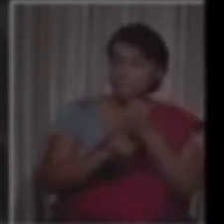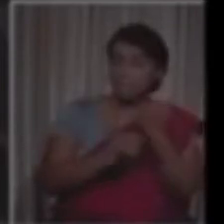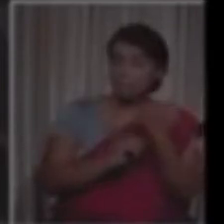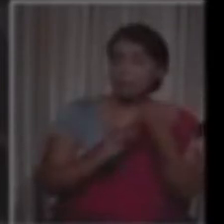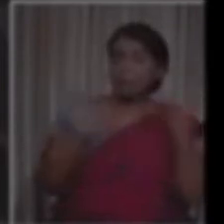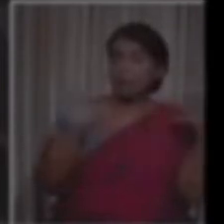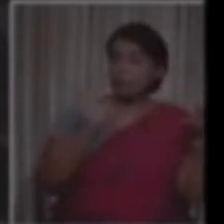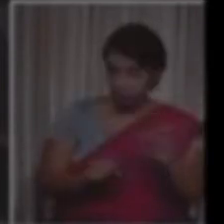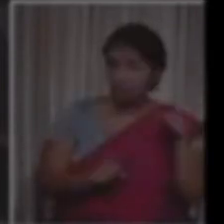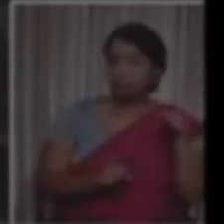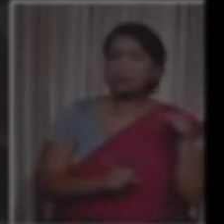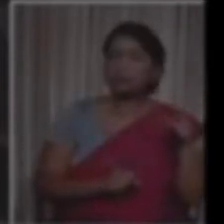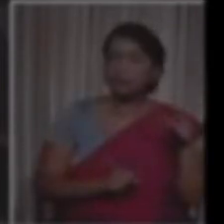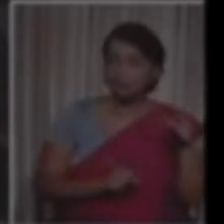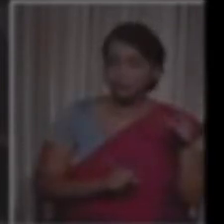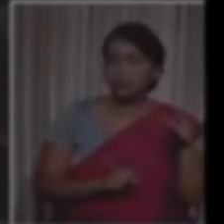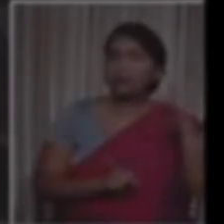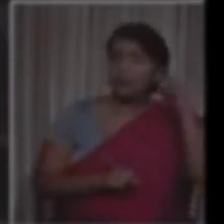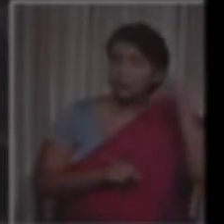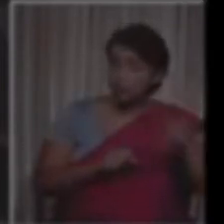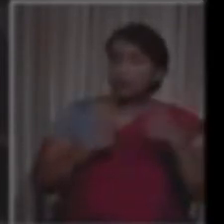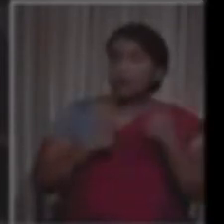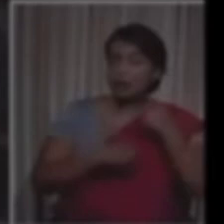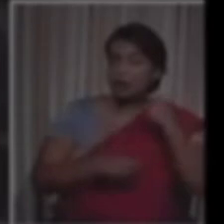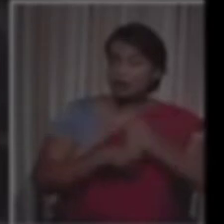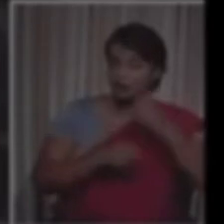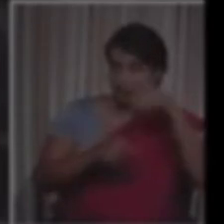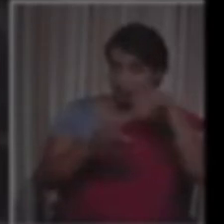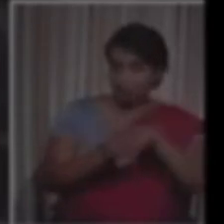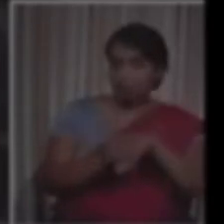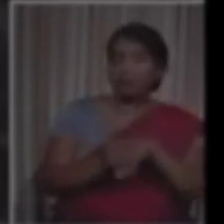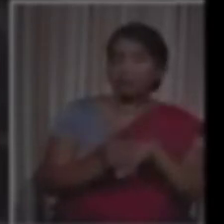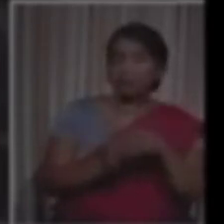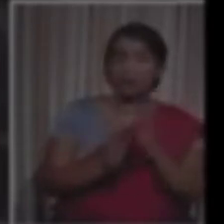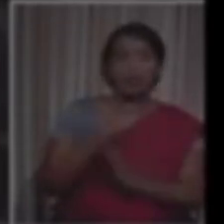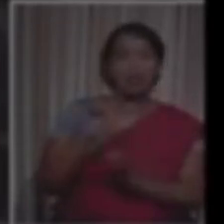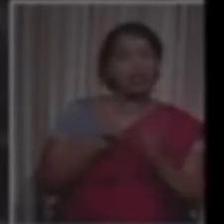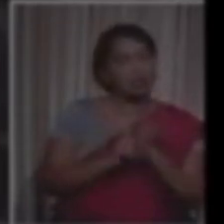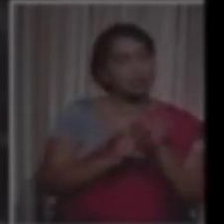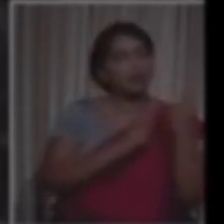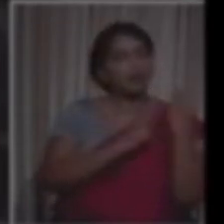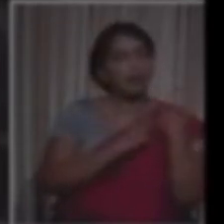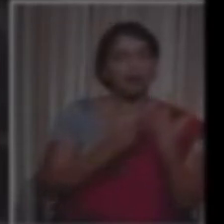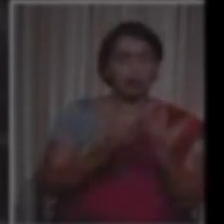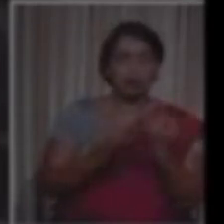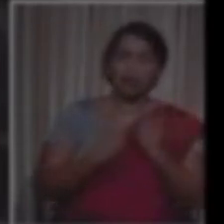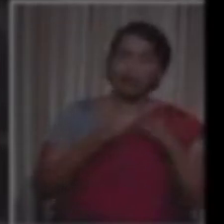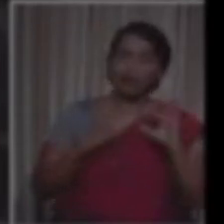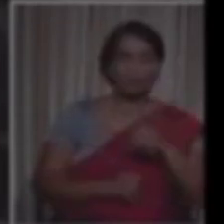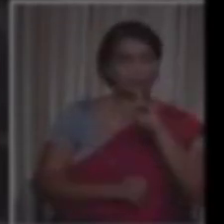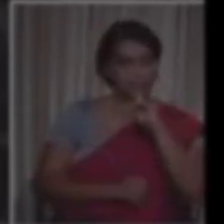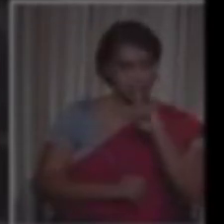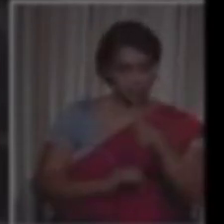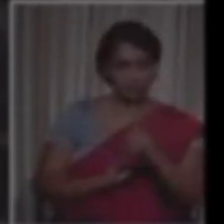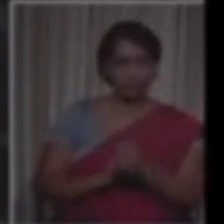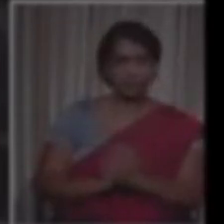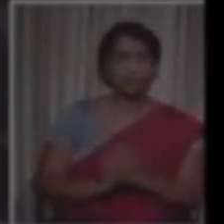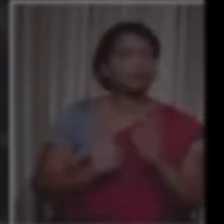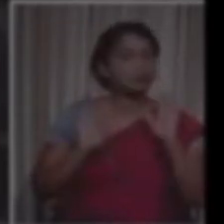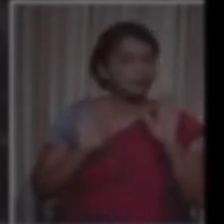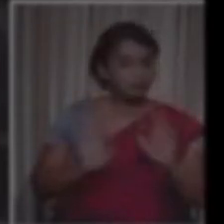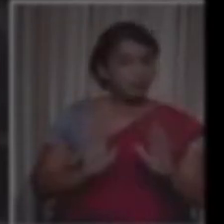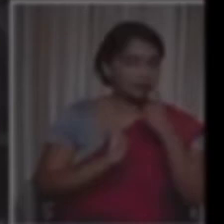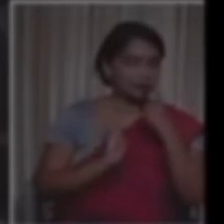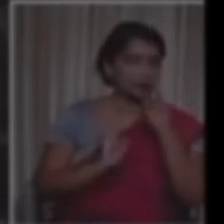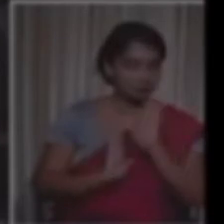සම්බන්ධ නොවනවා නම් ඒ හැදෙන ආණ්ඩුව ඇතුලේ අමාත්‍ය දිරුසා වගකීම් බාර ගන්න සූදානම් බවත් ප්‍රකාශ කරා. හැබැයි ඒකේ